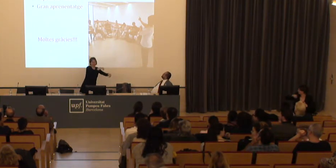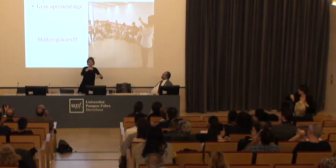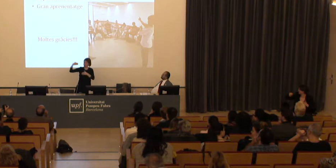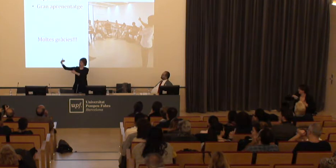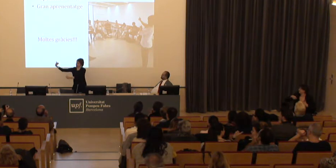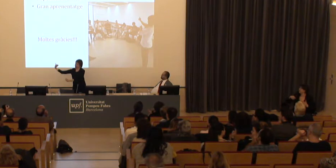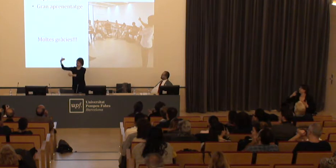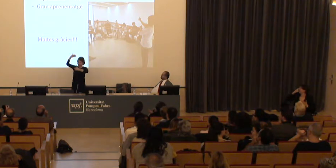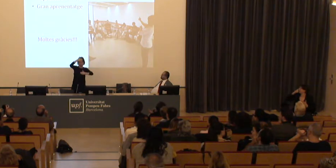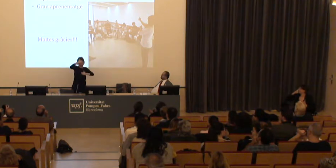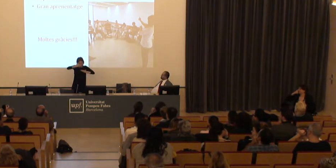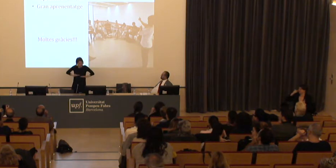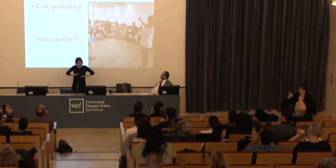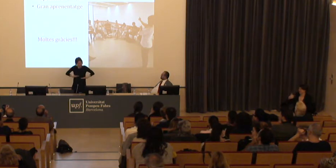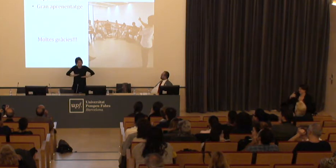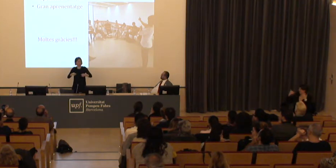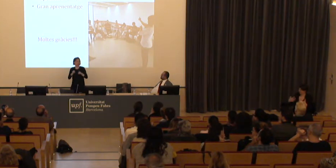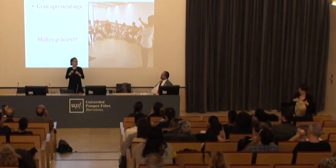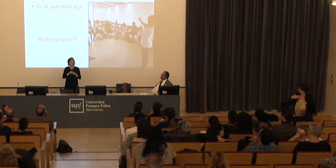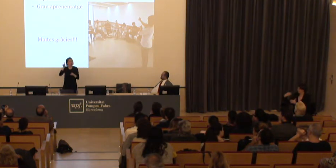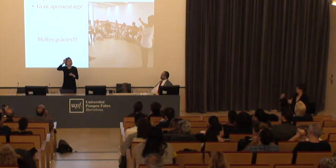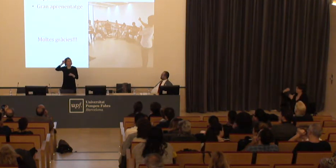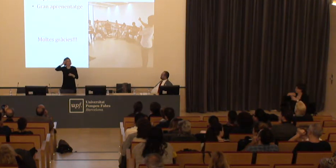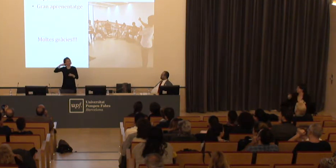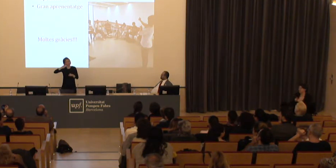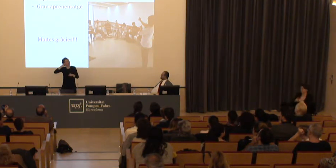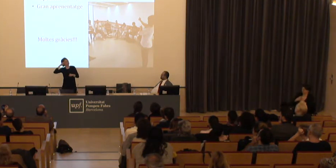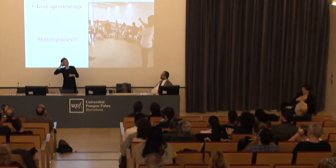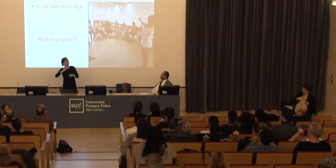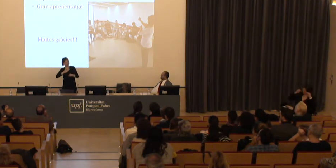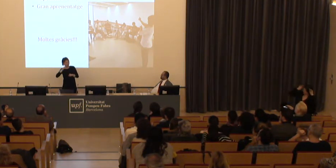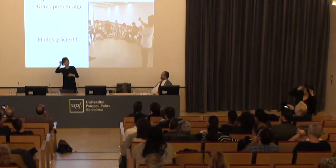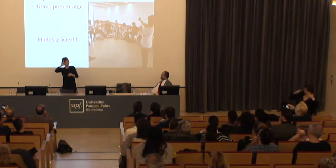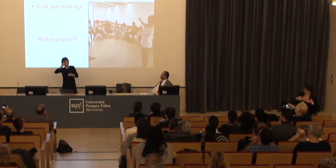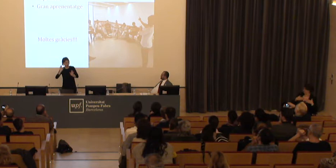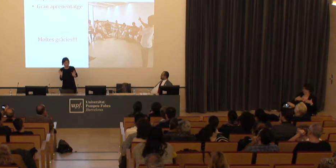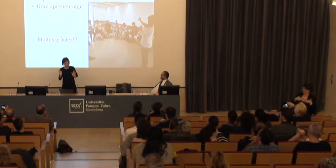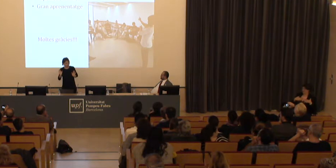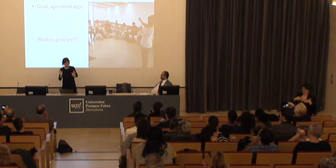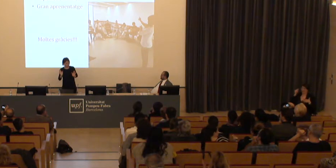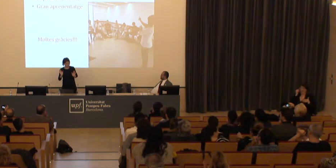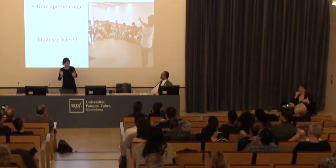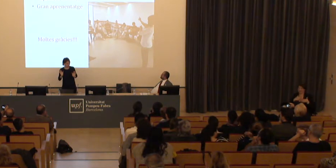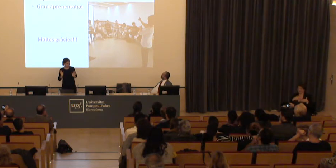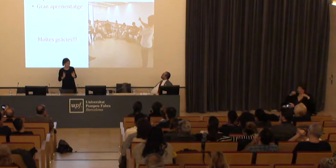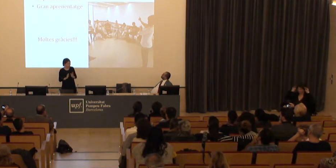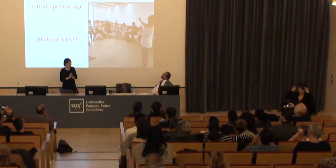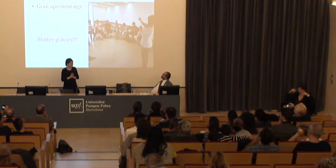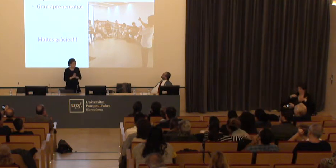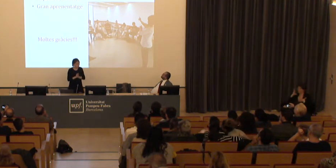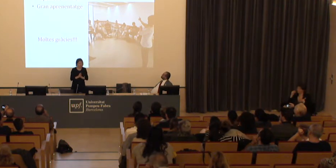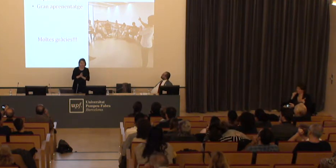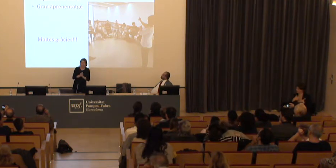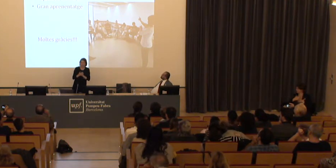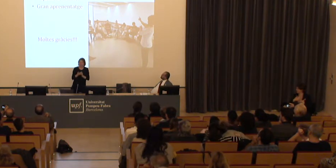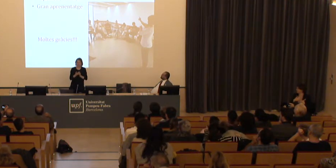vaig parlar una mica com a directora d'aquest curs i ara vull parlar una mica com a professora, com la meva experiència com a professora